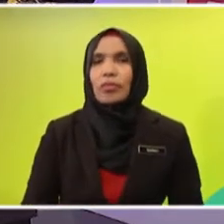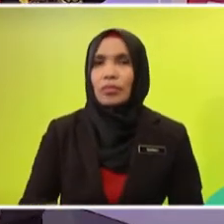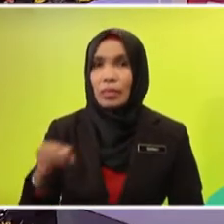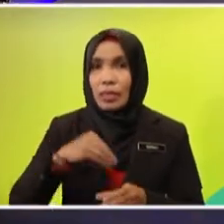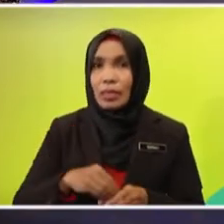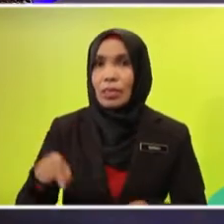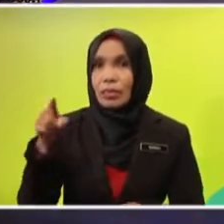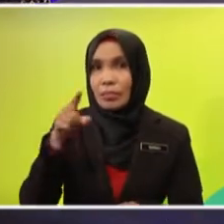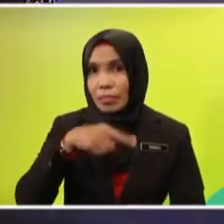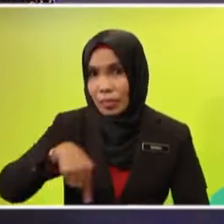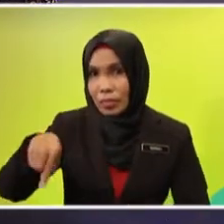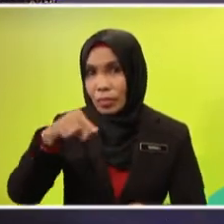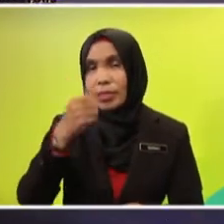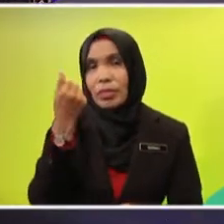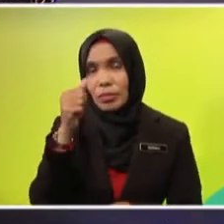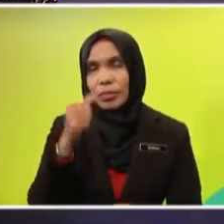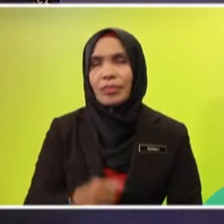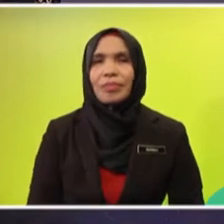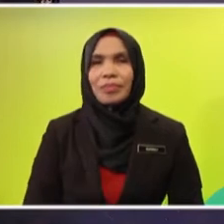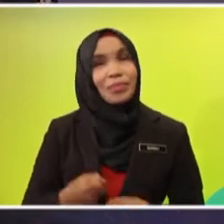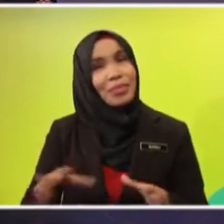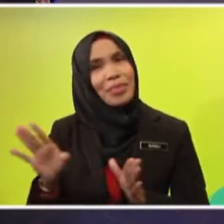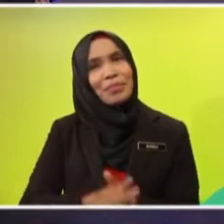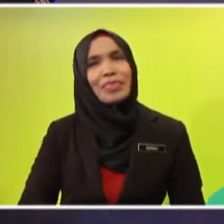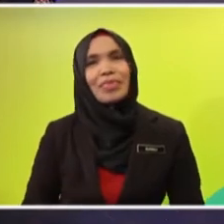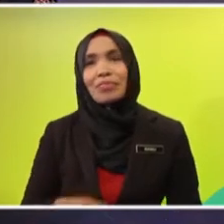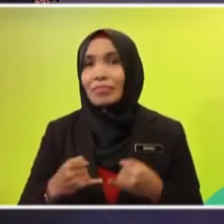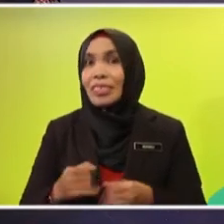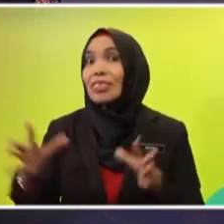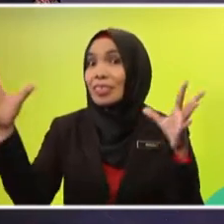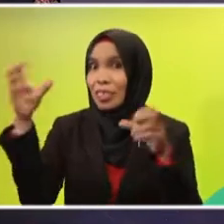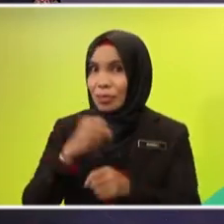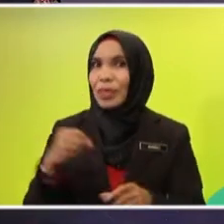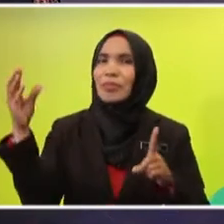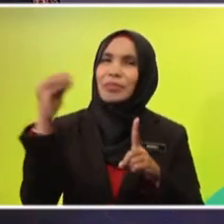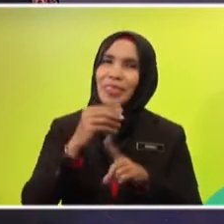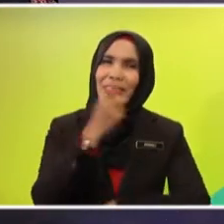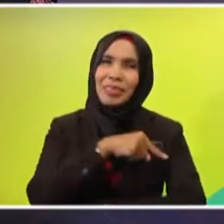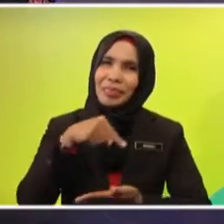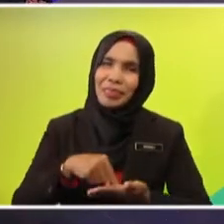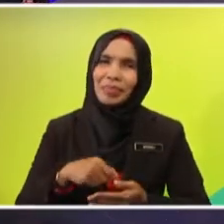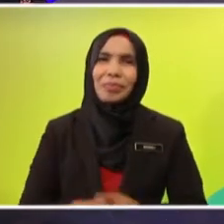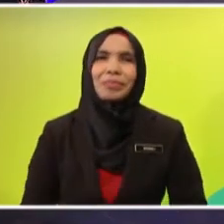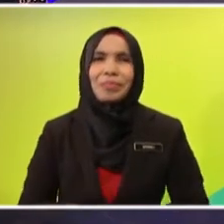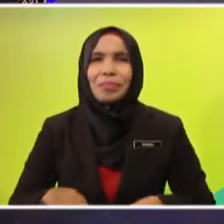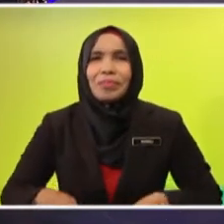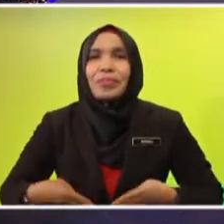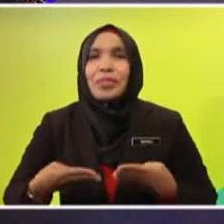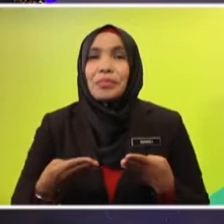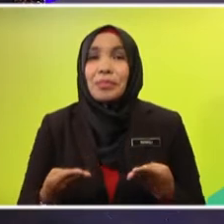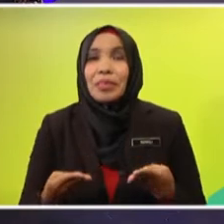10y Bali Kita percaya mencapai objektif cite pada hari ini dan cekgu bagaimana pula dengan